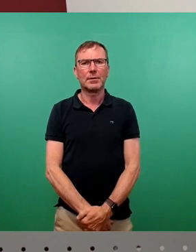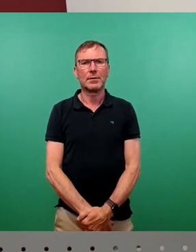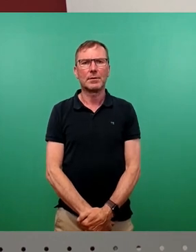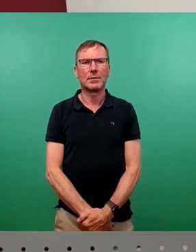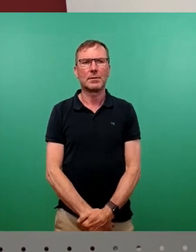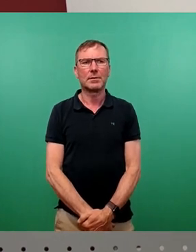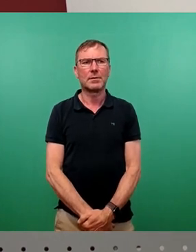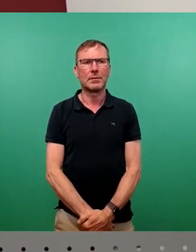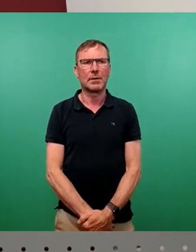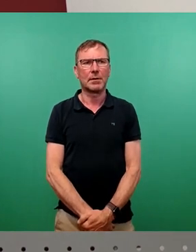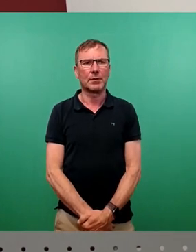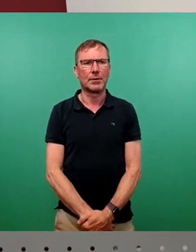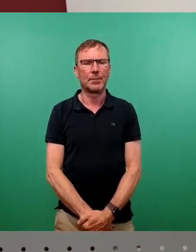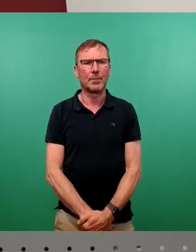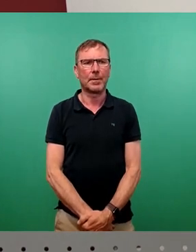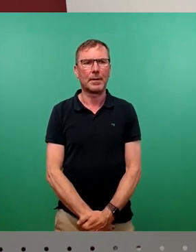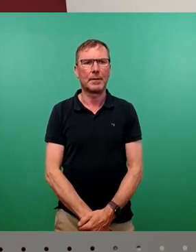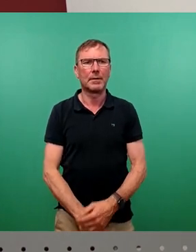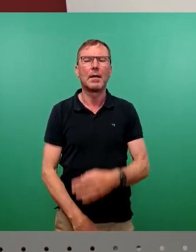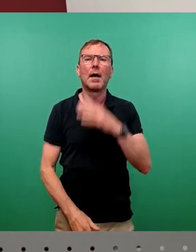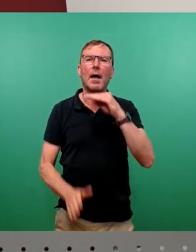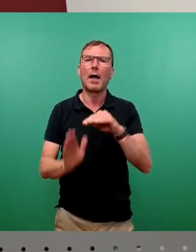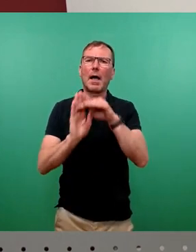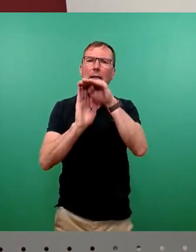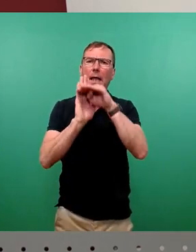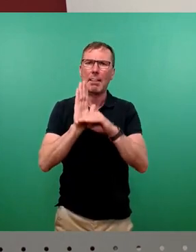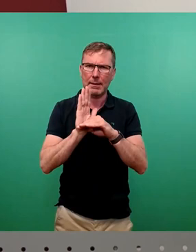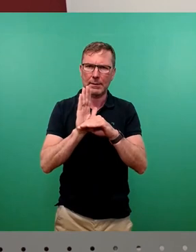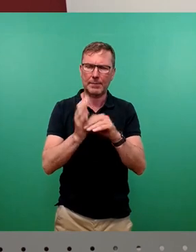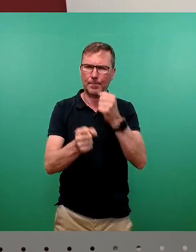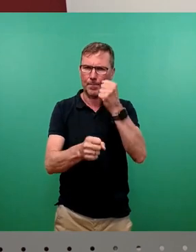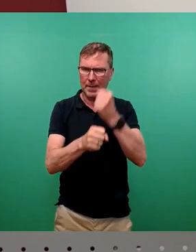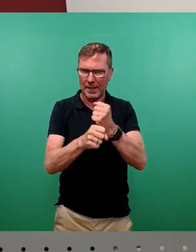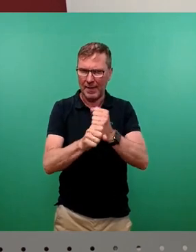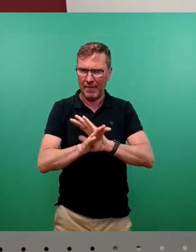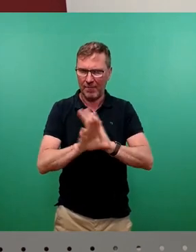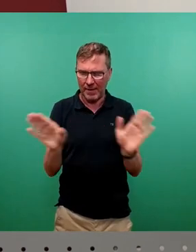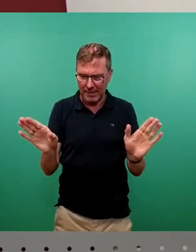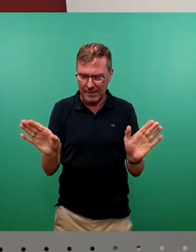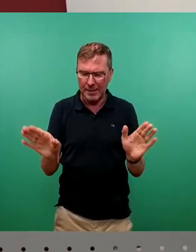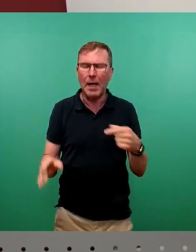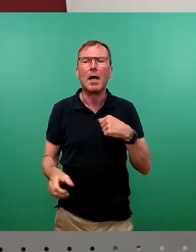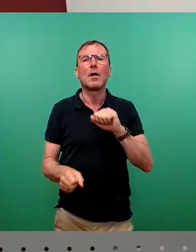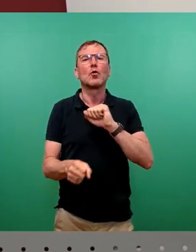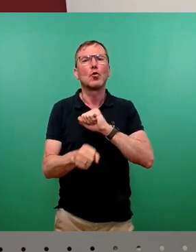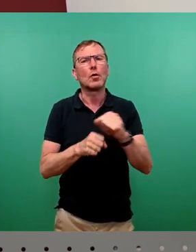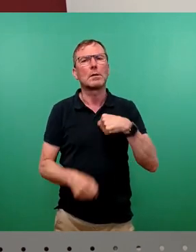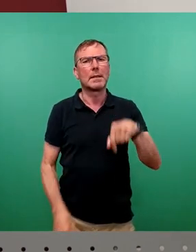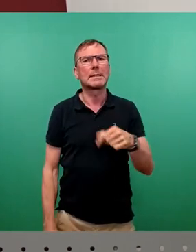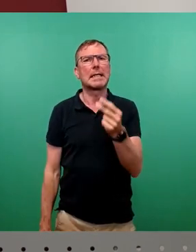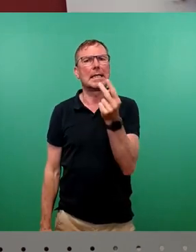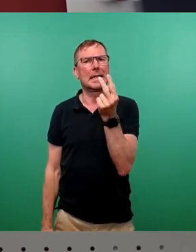Rednerliste war ja abgearbeitet. Ich habe zwei